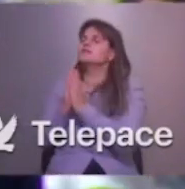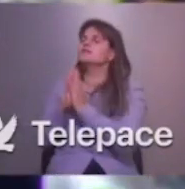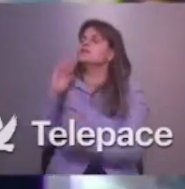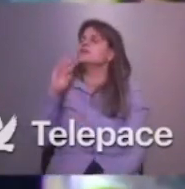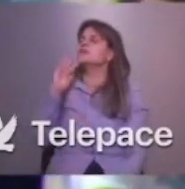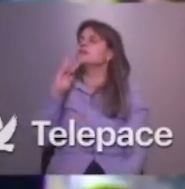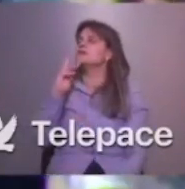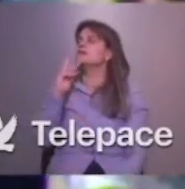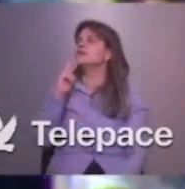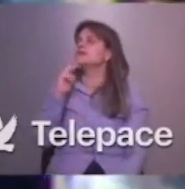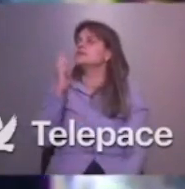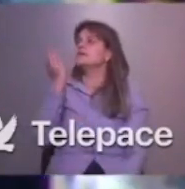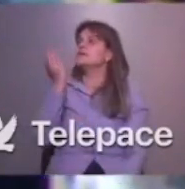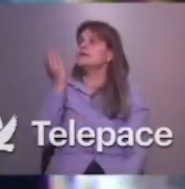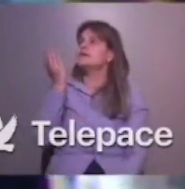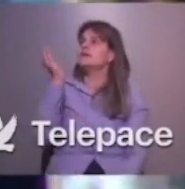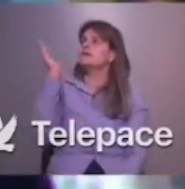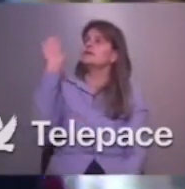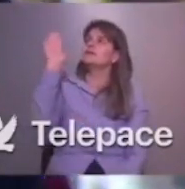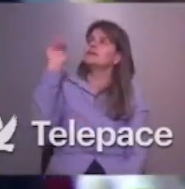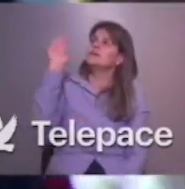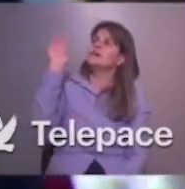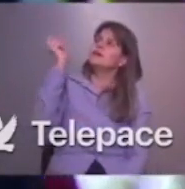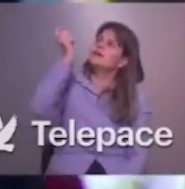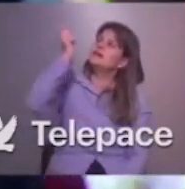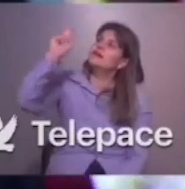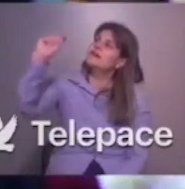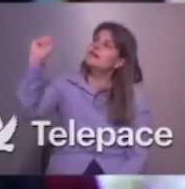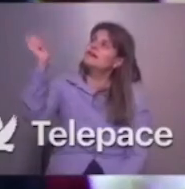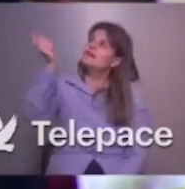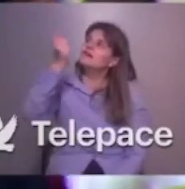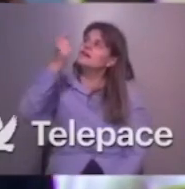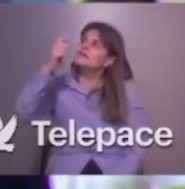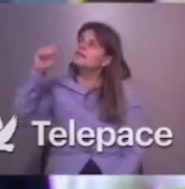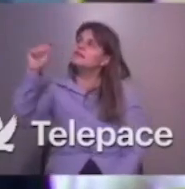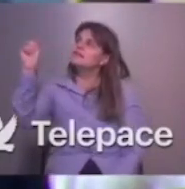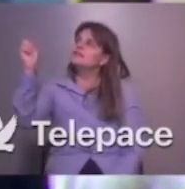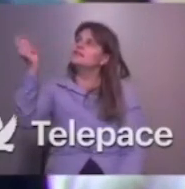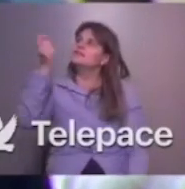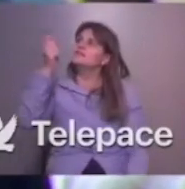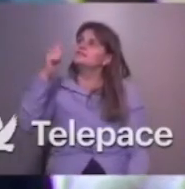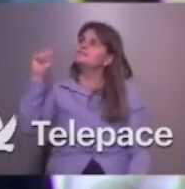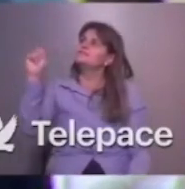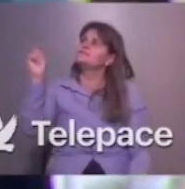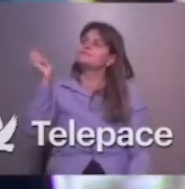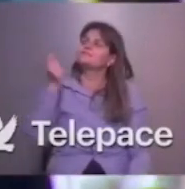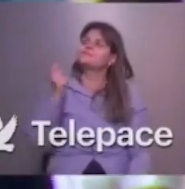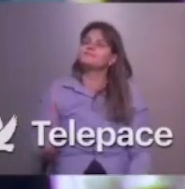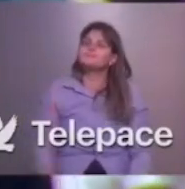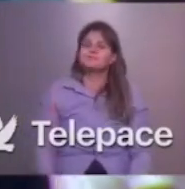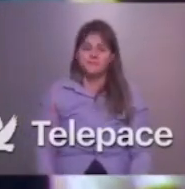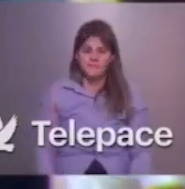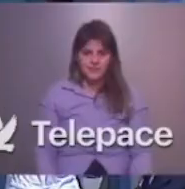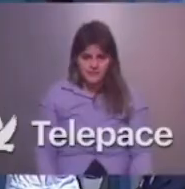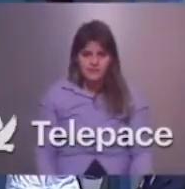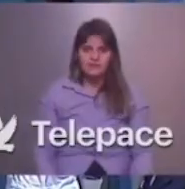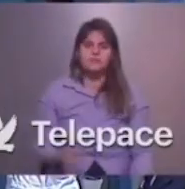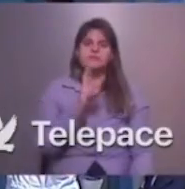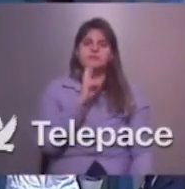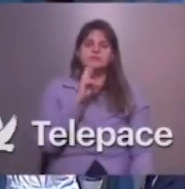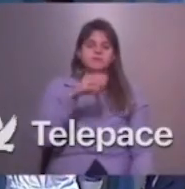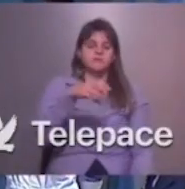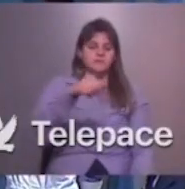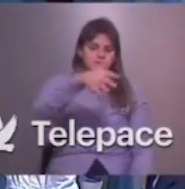si girano perché la Madonna possa dare ancora uno sguardo a tutti i pellegrini e